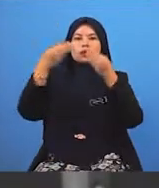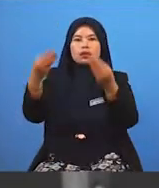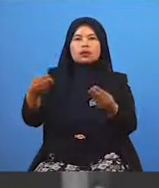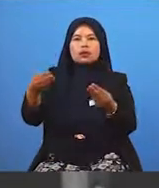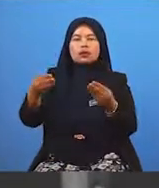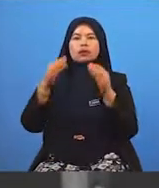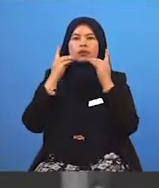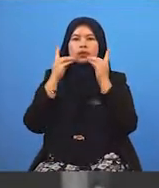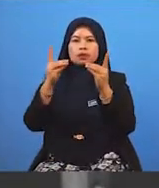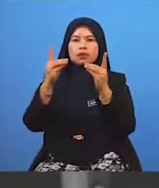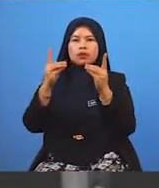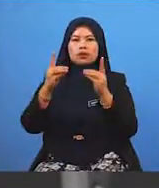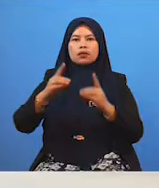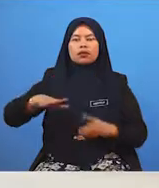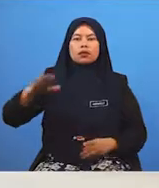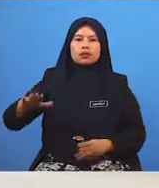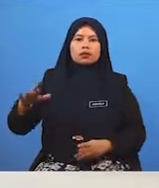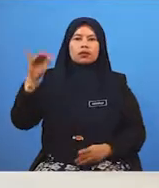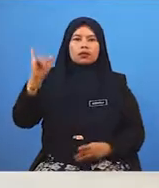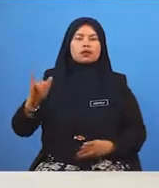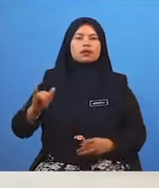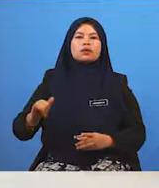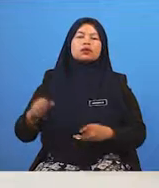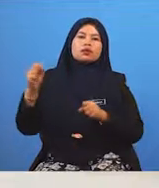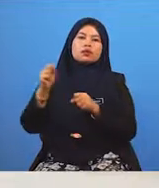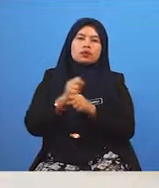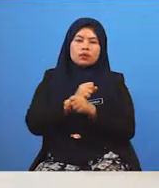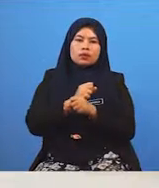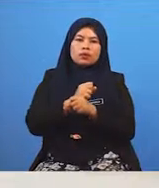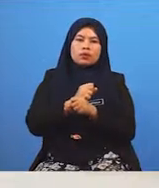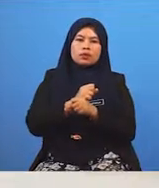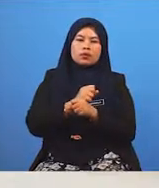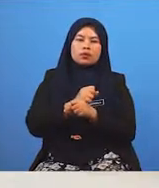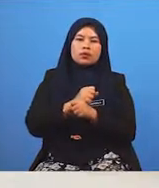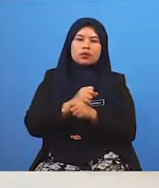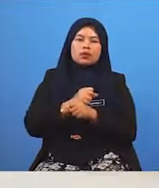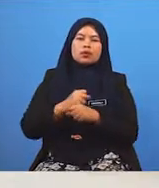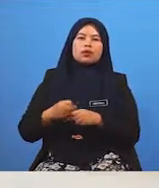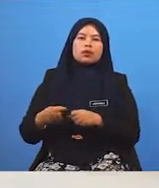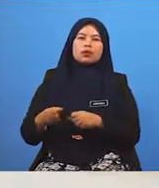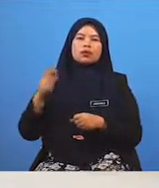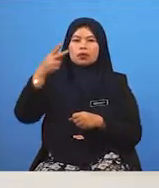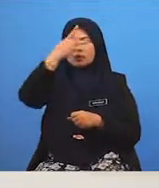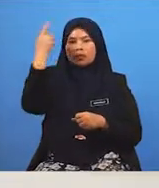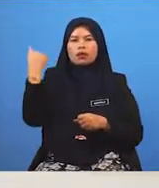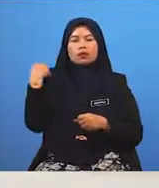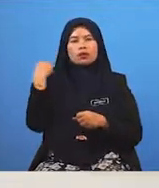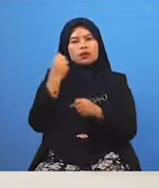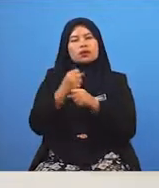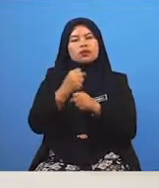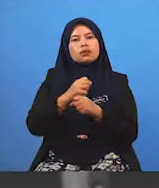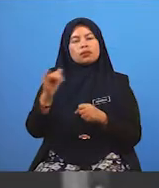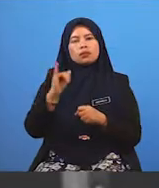sempurna mengikut acuan agama. Hal ini terhasil kerana kerjasama dan muafakat antara pihak suami dan